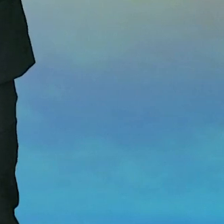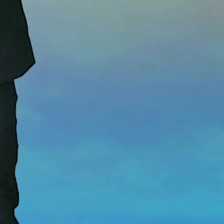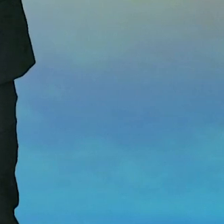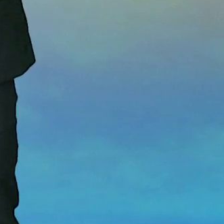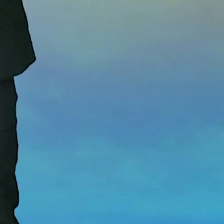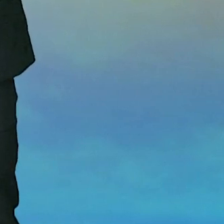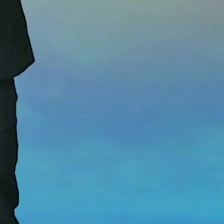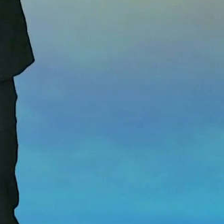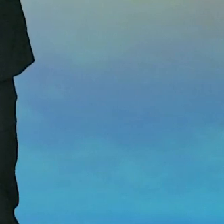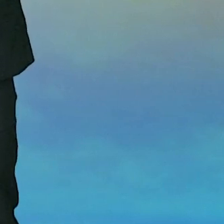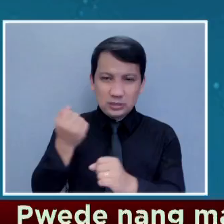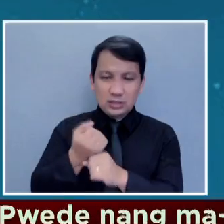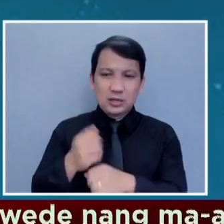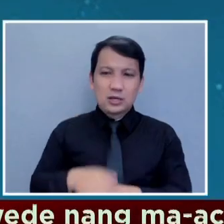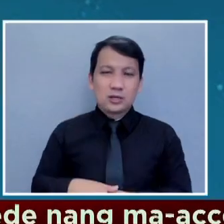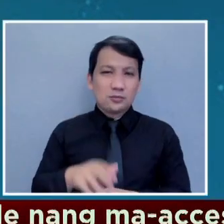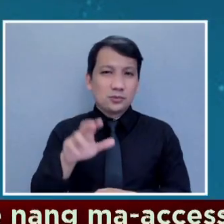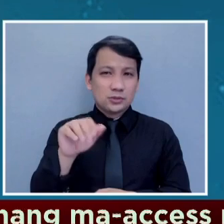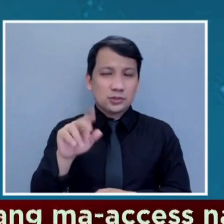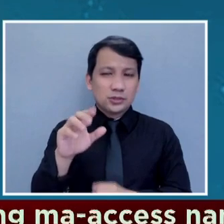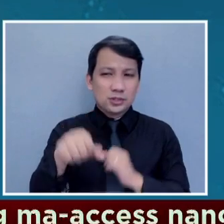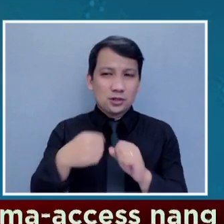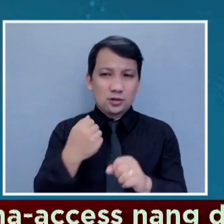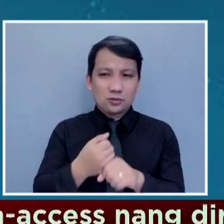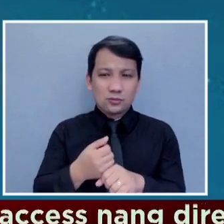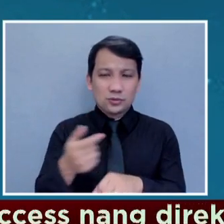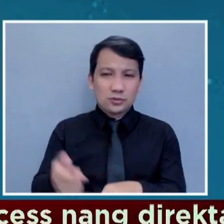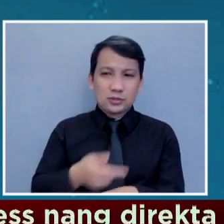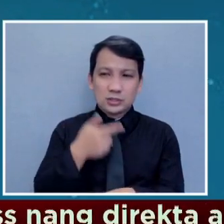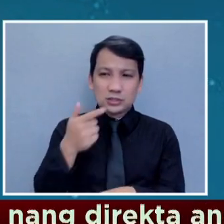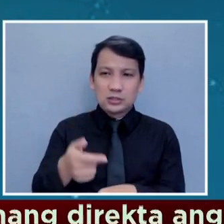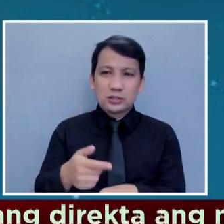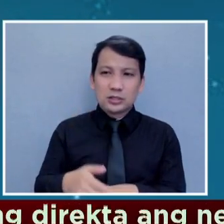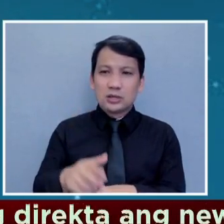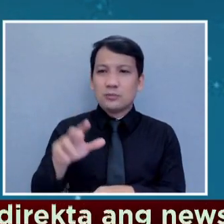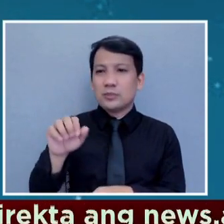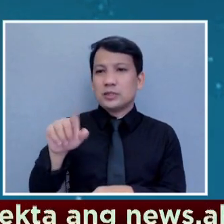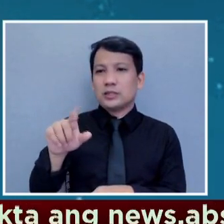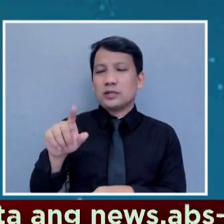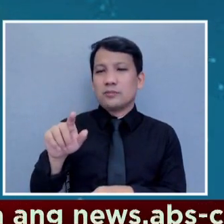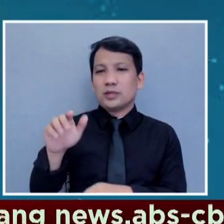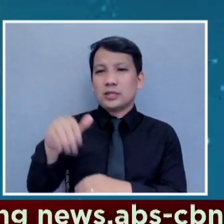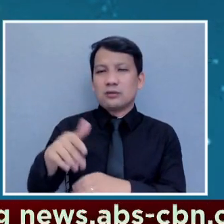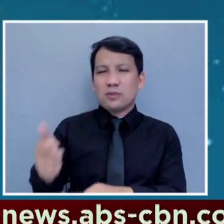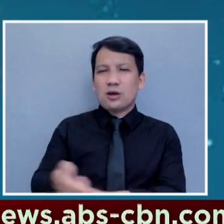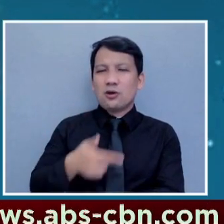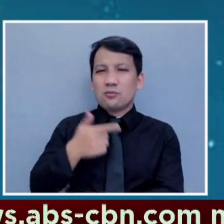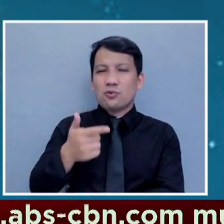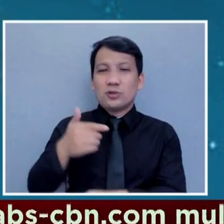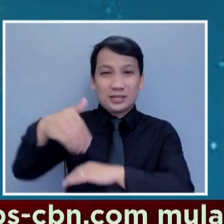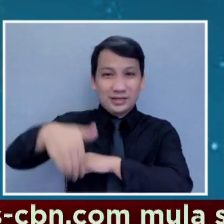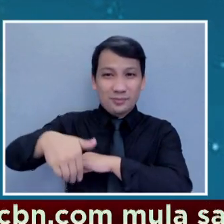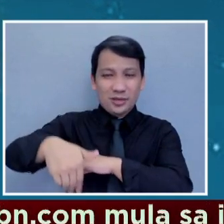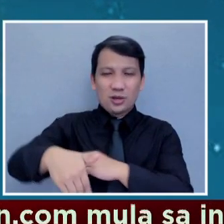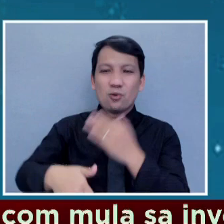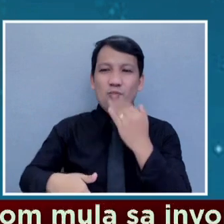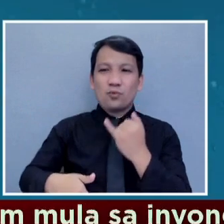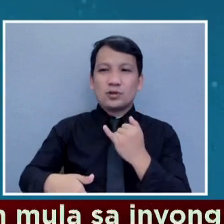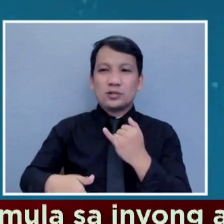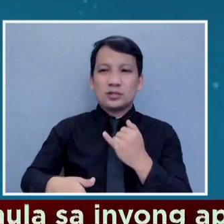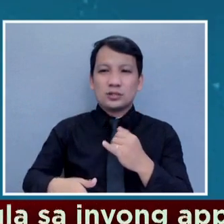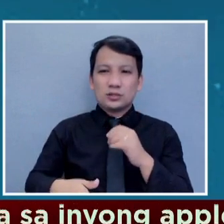ito. 13 oras ang haba ng araw, samantalang 11 oras naman ang haba ng gabi. Dahil ito sa